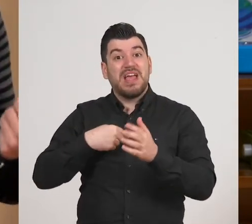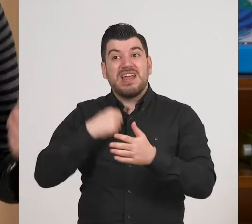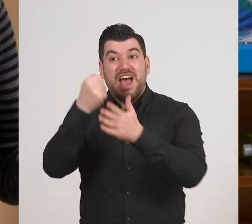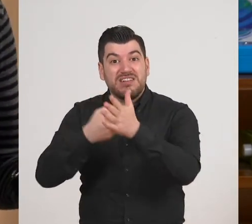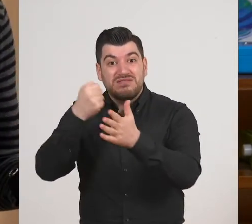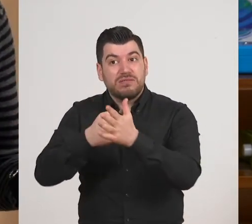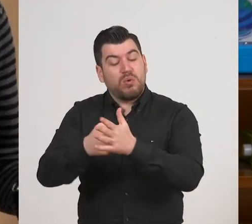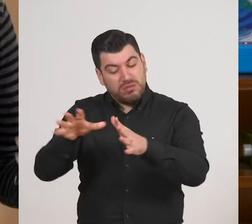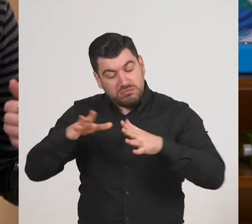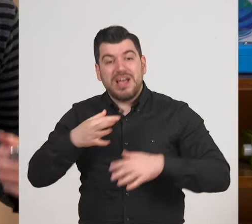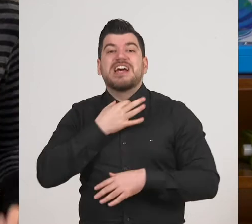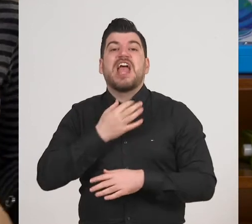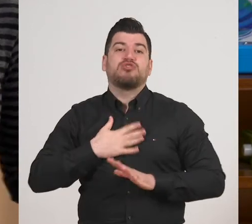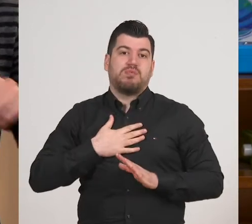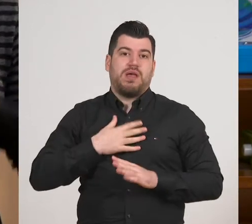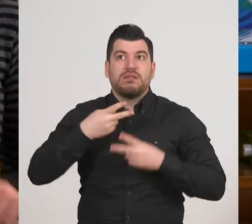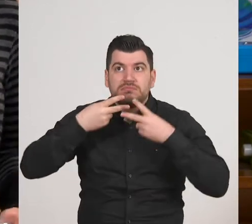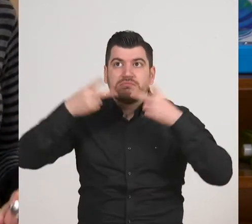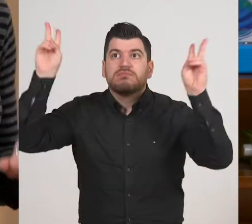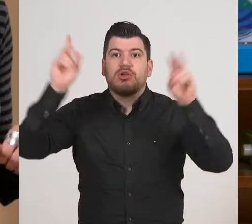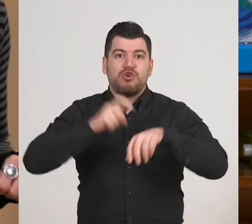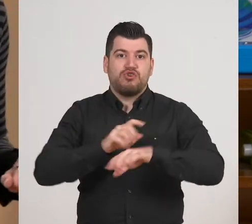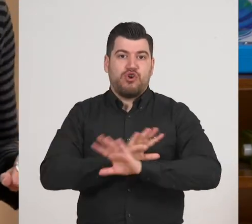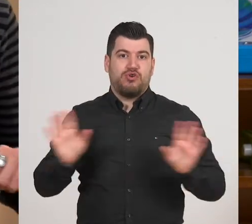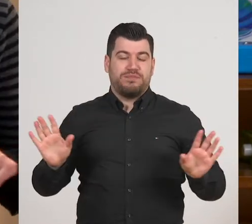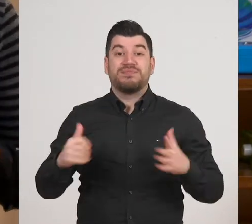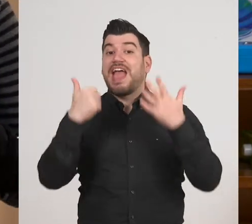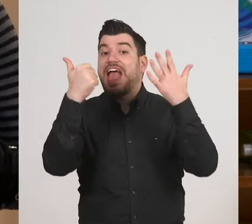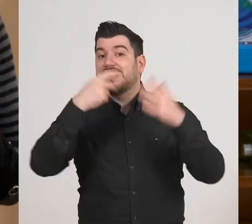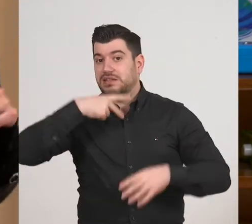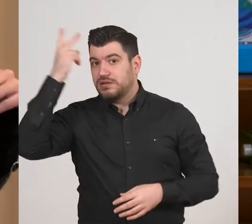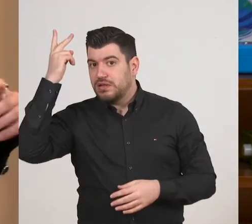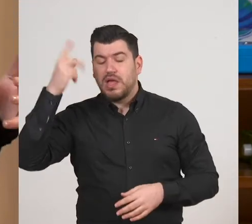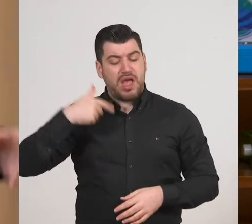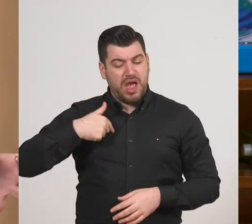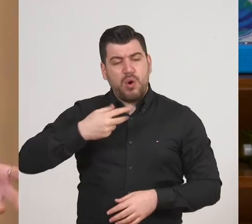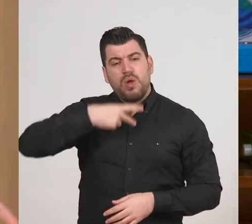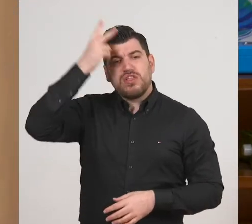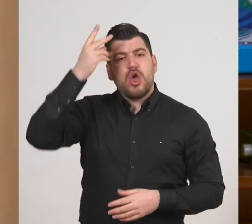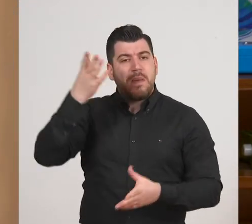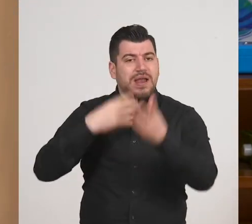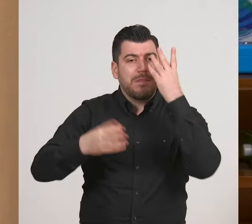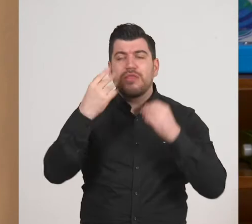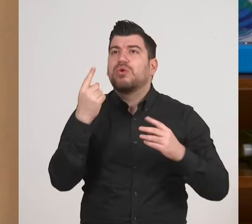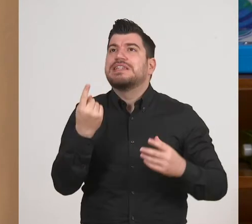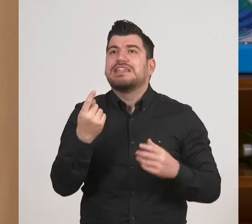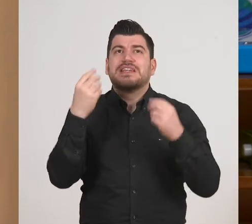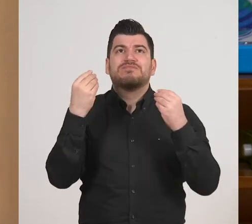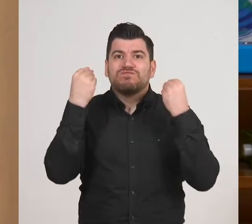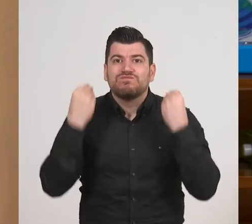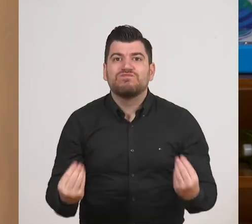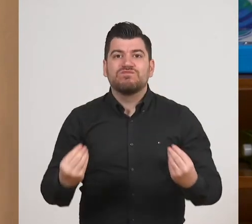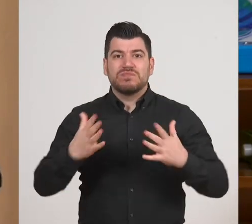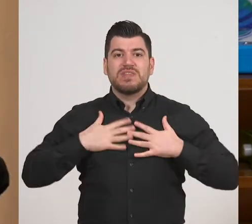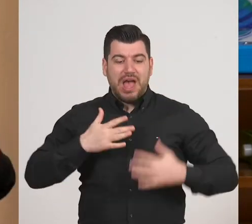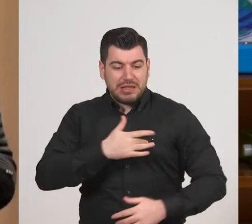χρειαζόμαστε. Συμφωνεί? 6. «Δικαιούμαι να μάθω τι είναι καλό για την ψυχική και τη